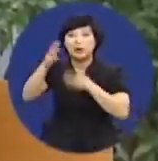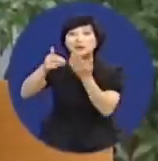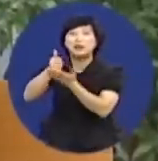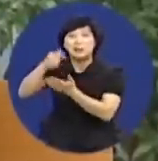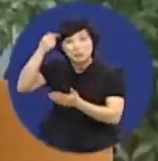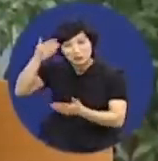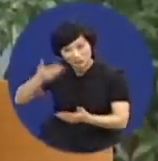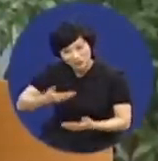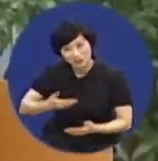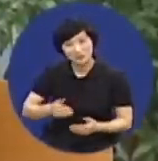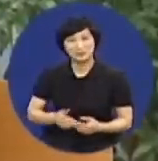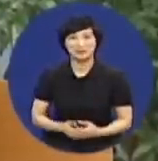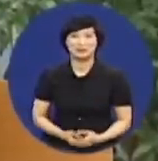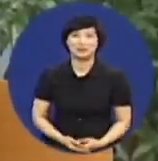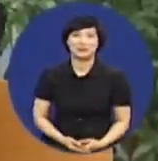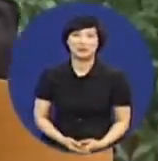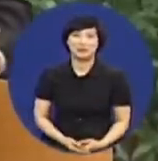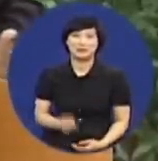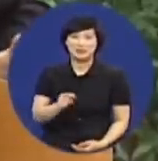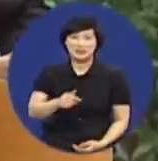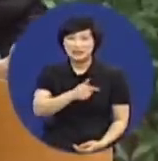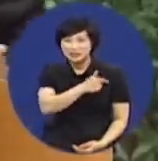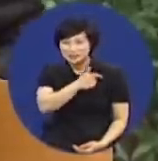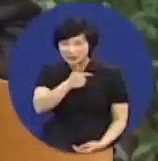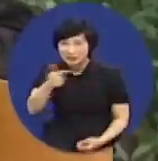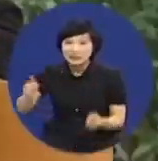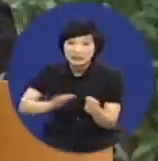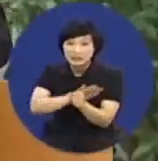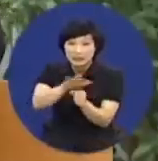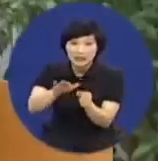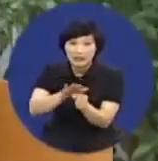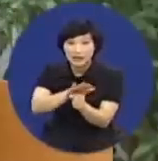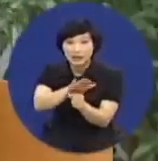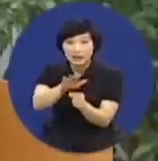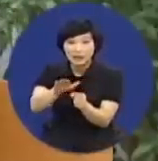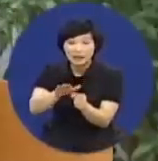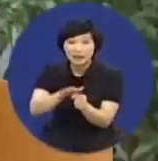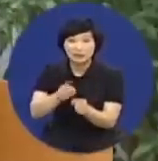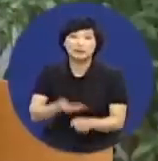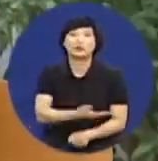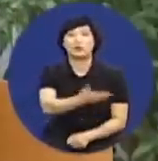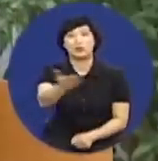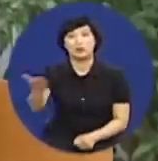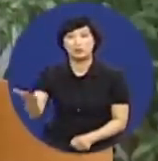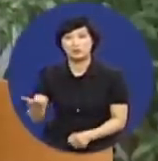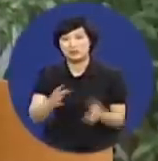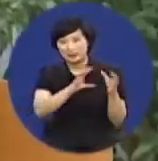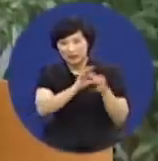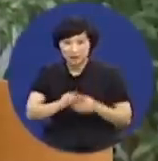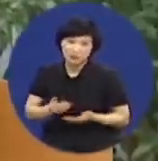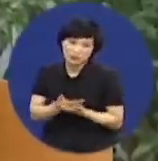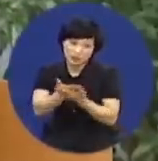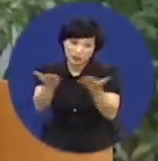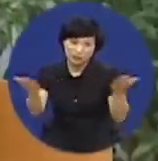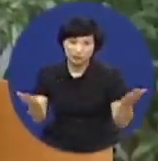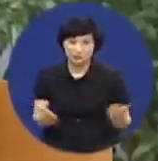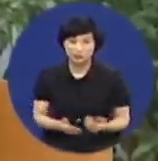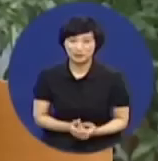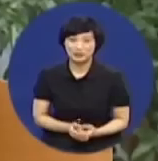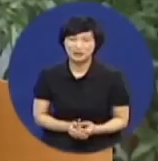このように今も聞かれ、その限りない愛を皆さんに与え、